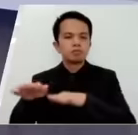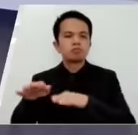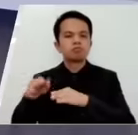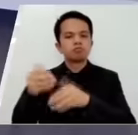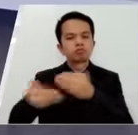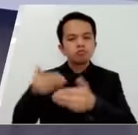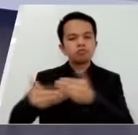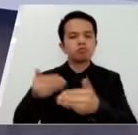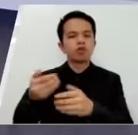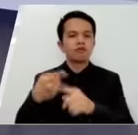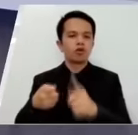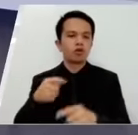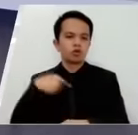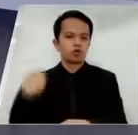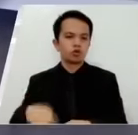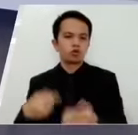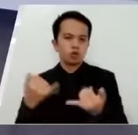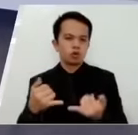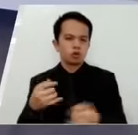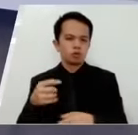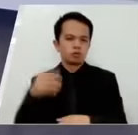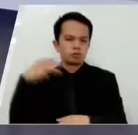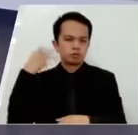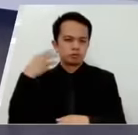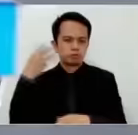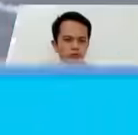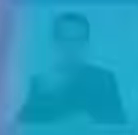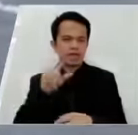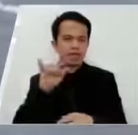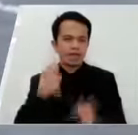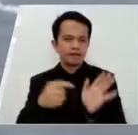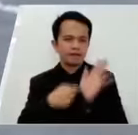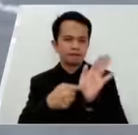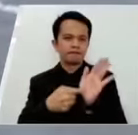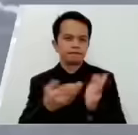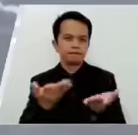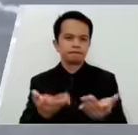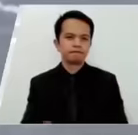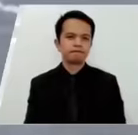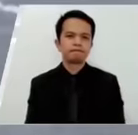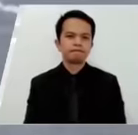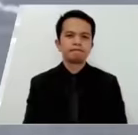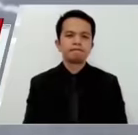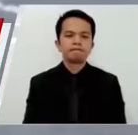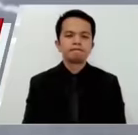sa Washington, D.C., saksi live si Maris Umali. Maris!